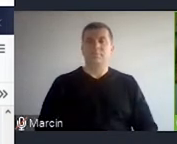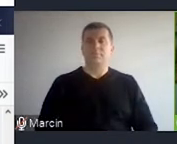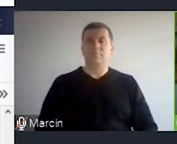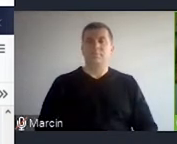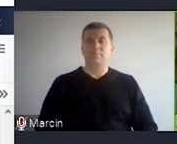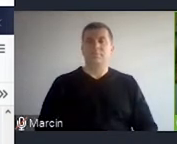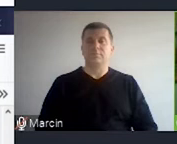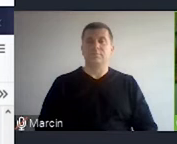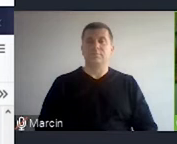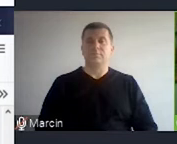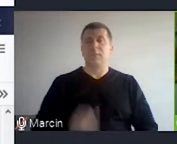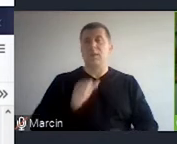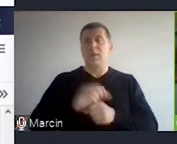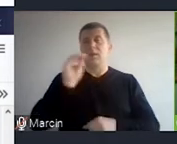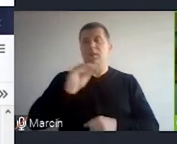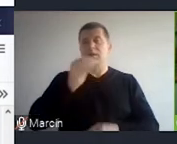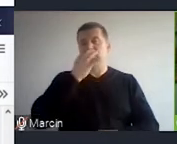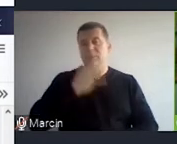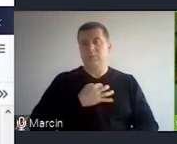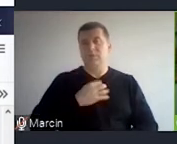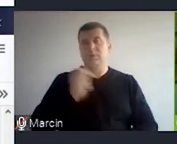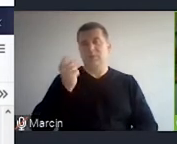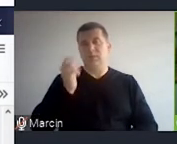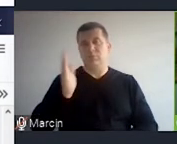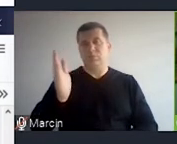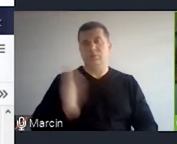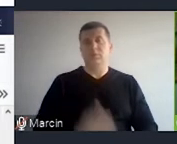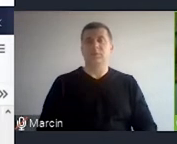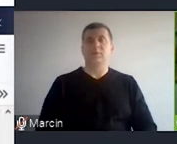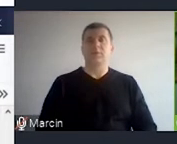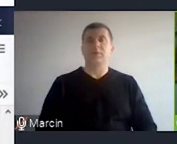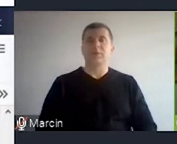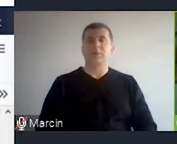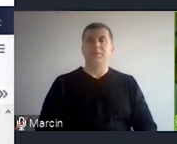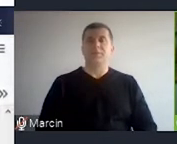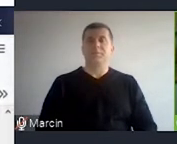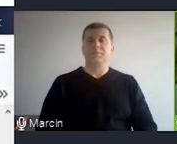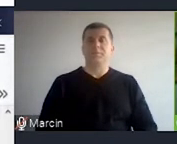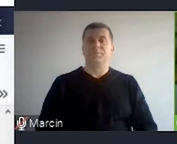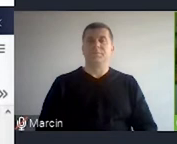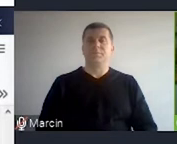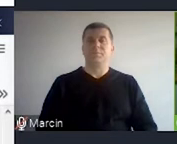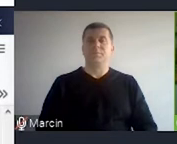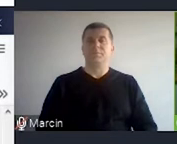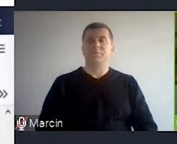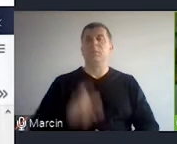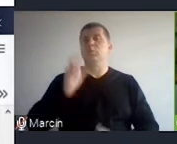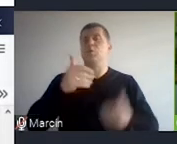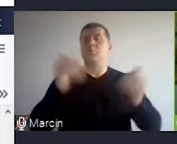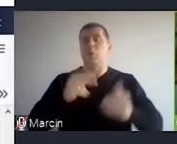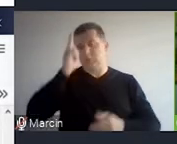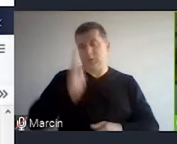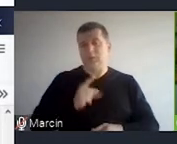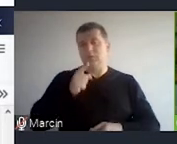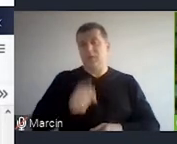Widzę, że formułowane jest jeszcze jedno pytanie, ale to za chwilę, jak tylko się wyświetli, będę odpowiadał. Drodzy, co może instytucja w